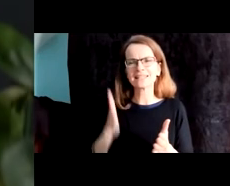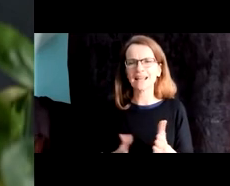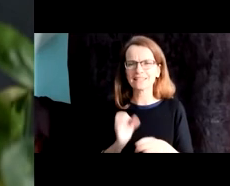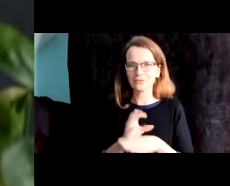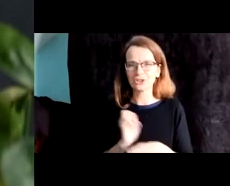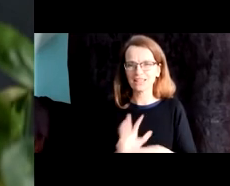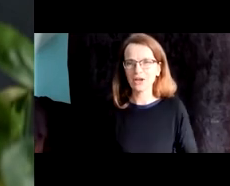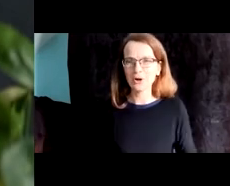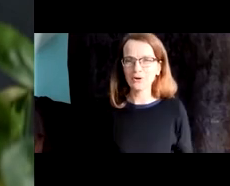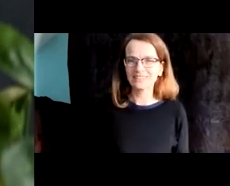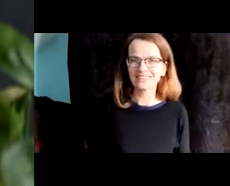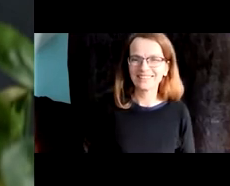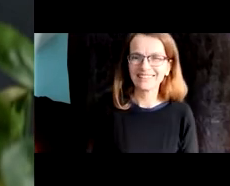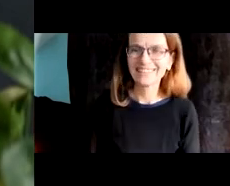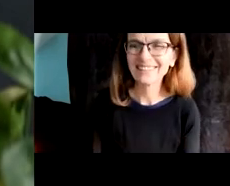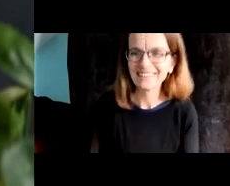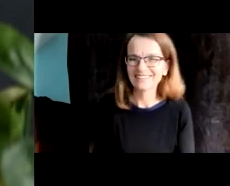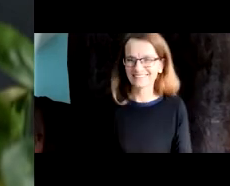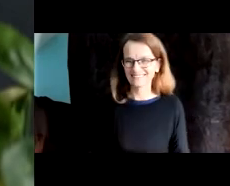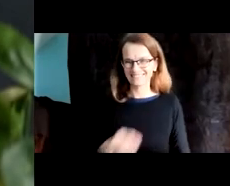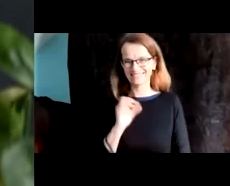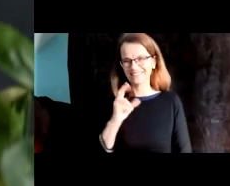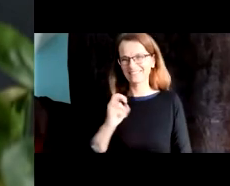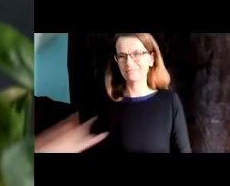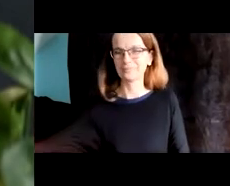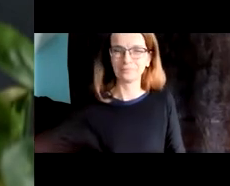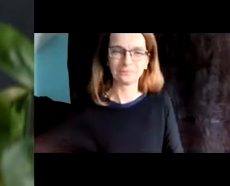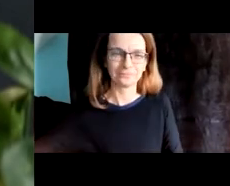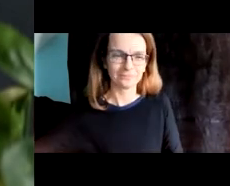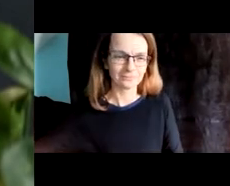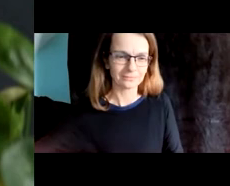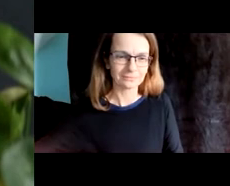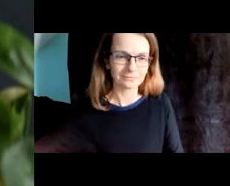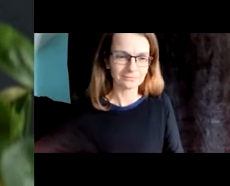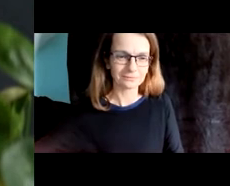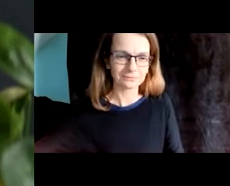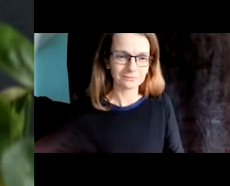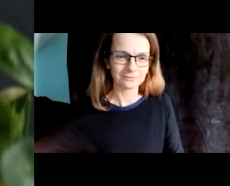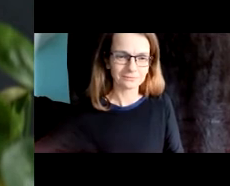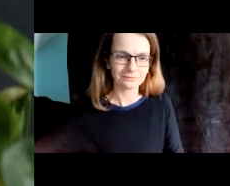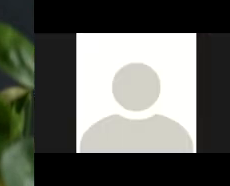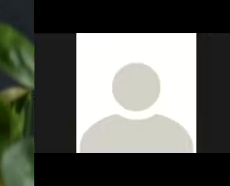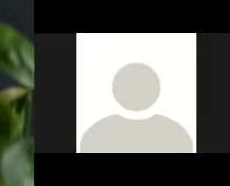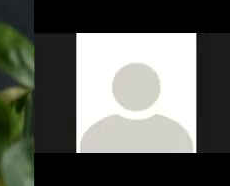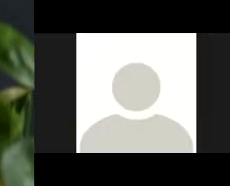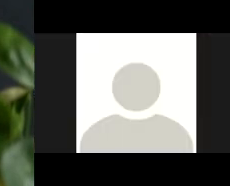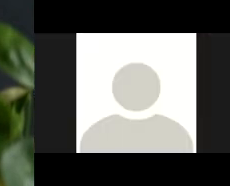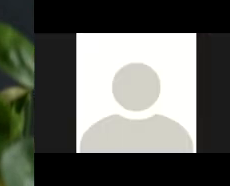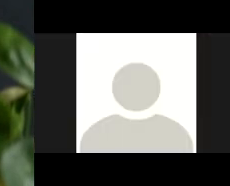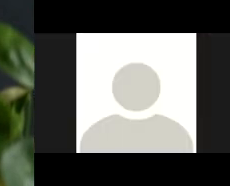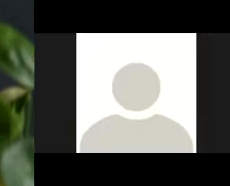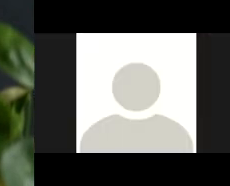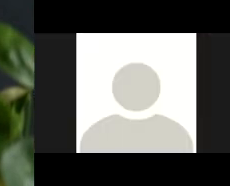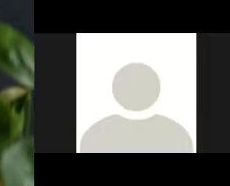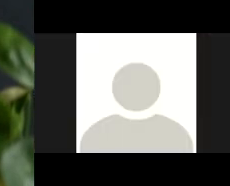Z nami je glasbenik Aleksander Novak, ki kljub okvari vida živi polno življenje, igra kitaro,